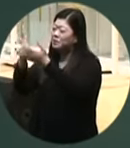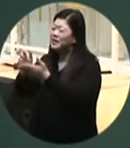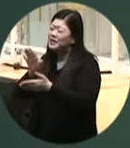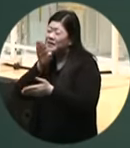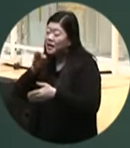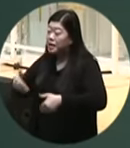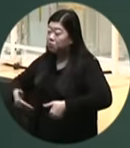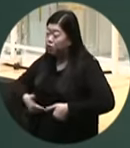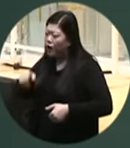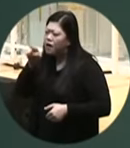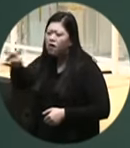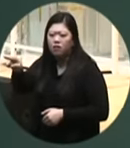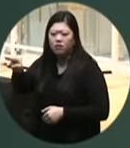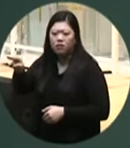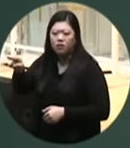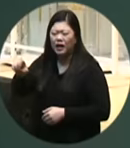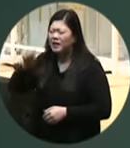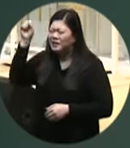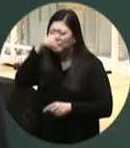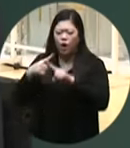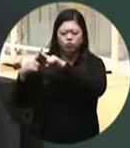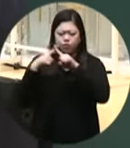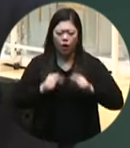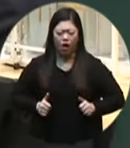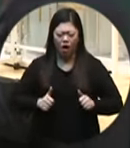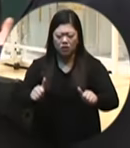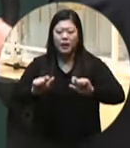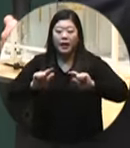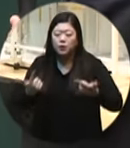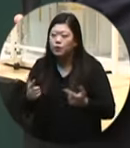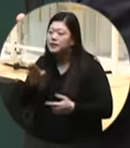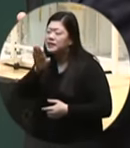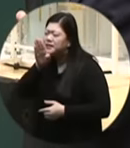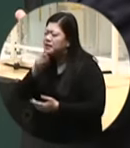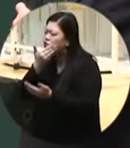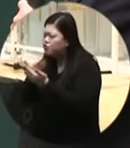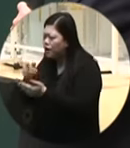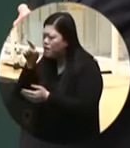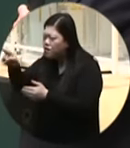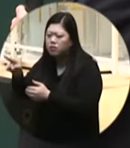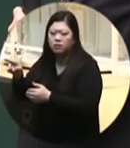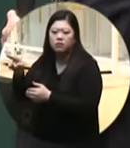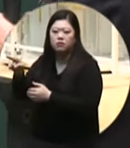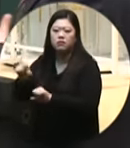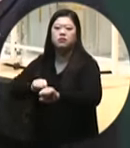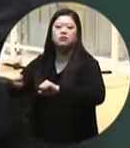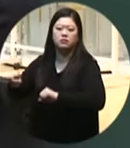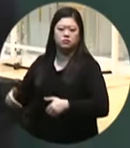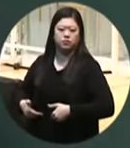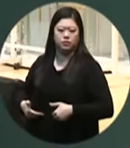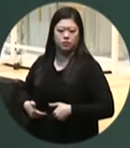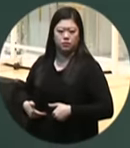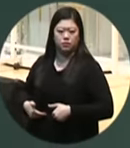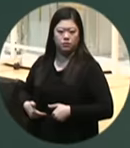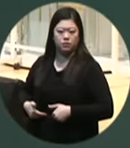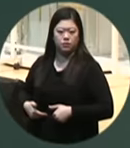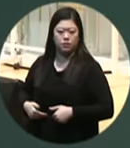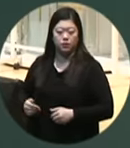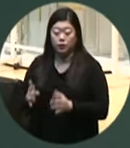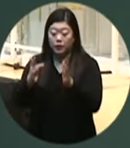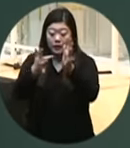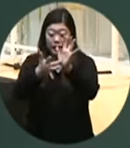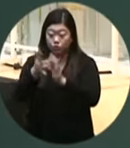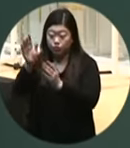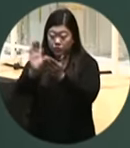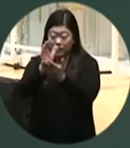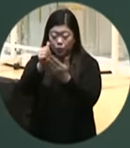걸 해라. No, we are the saved people of God. So let's do the one thing that God desires. 인생은 죽어가고 있습니다. 갈보리산에서 피 흘리신